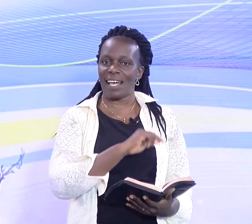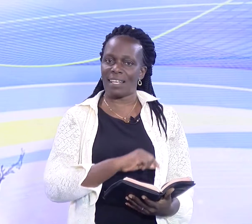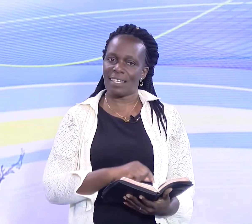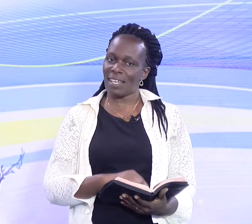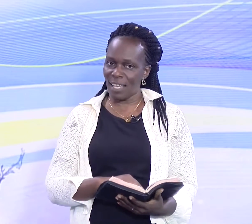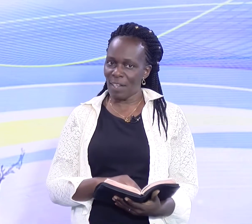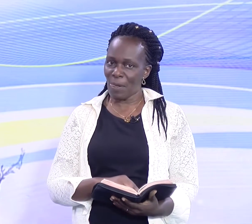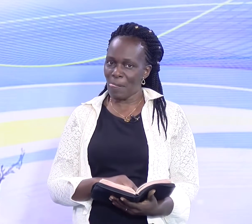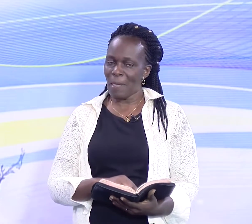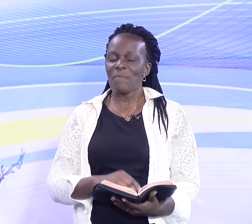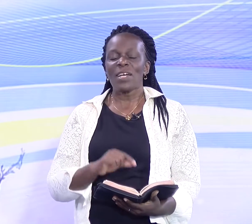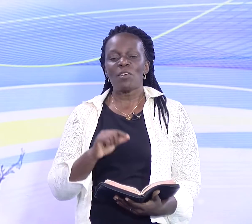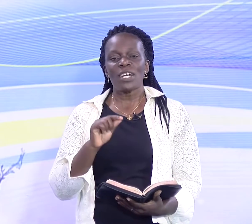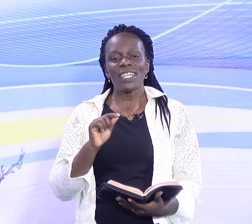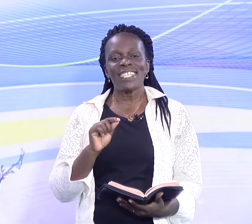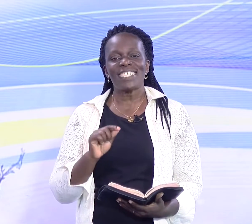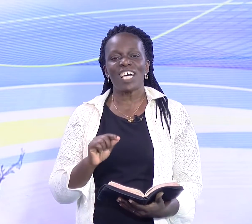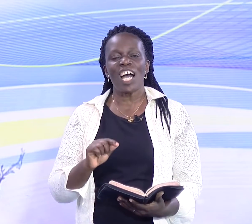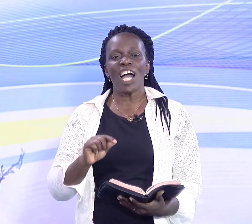Kusikia.